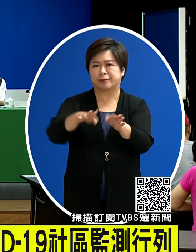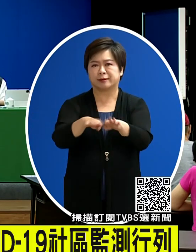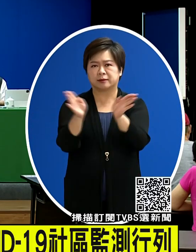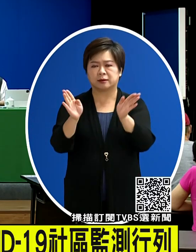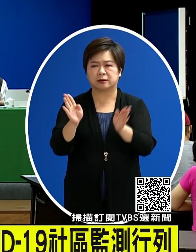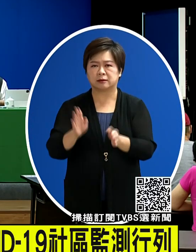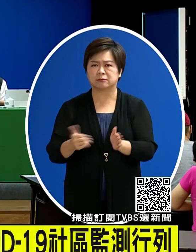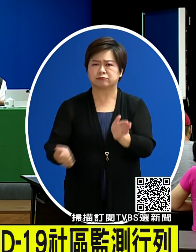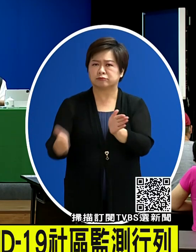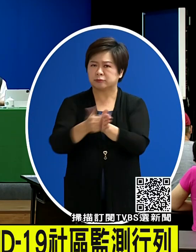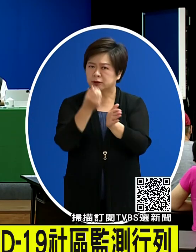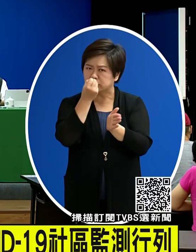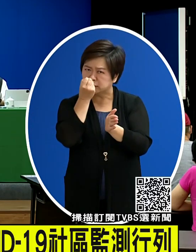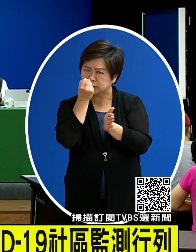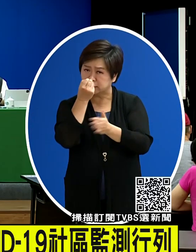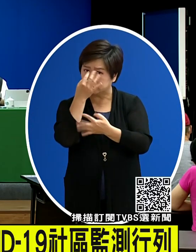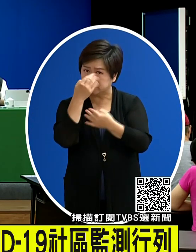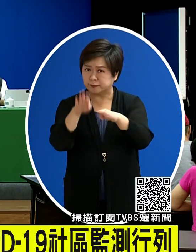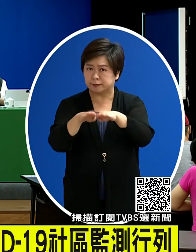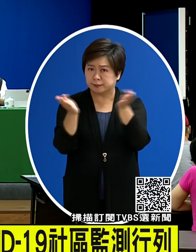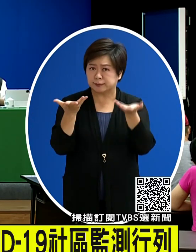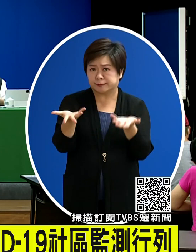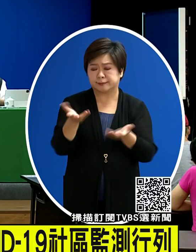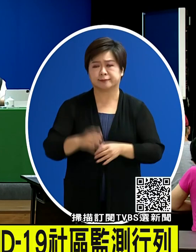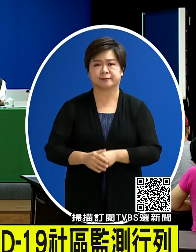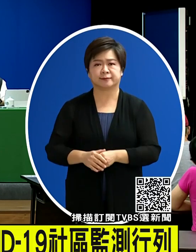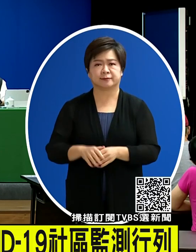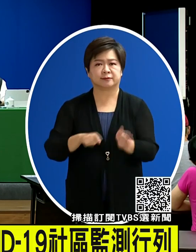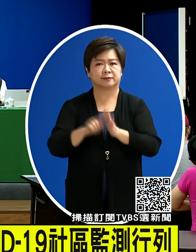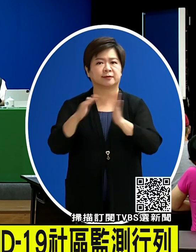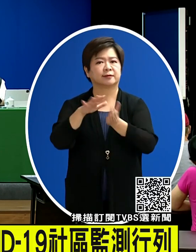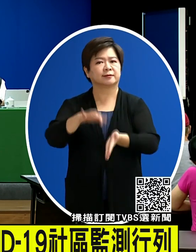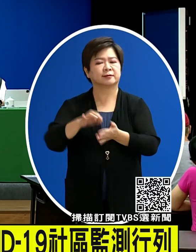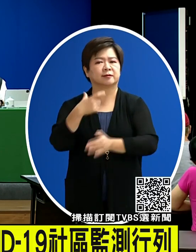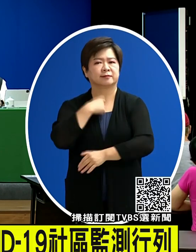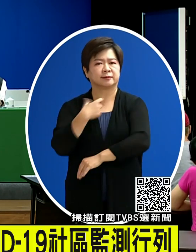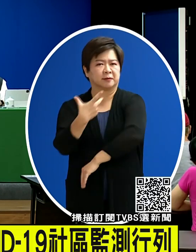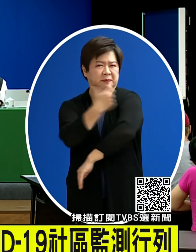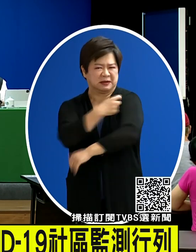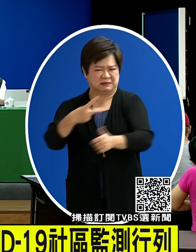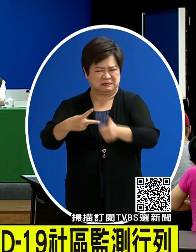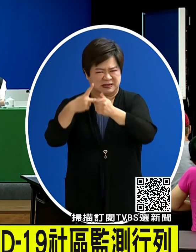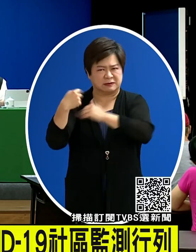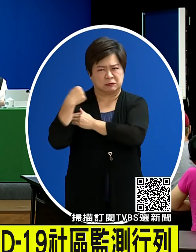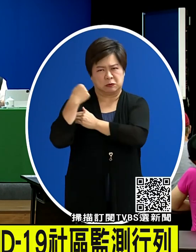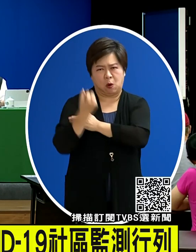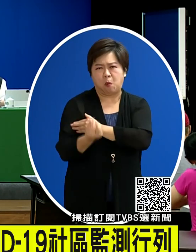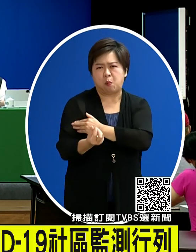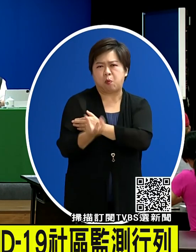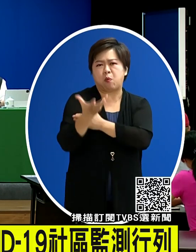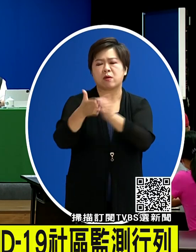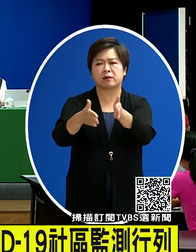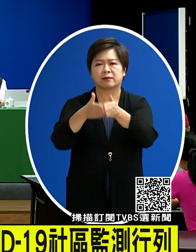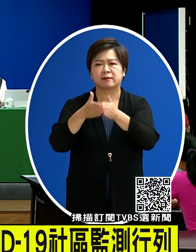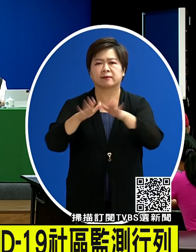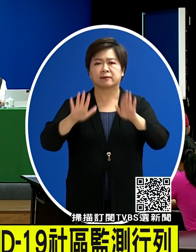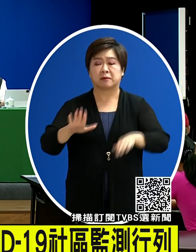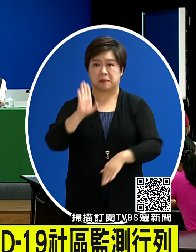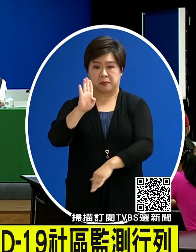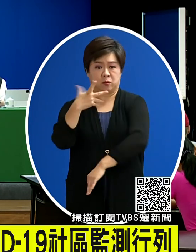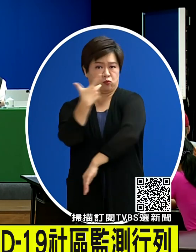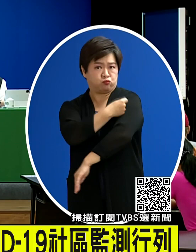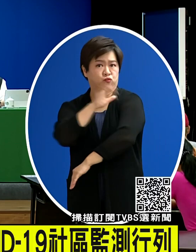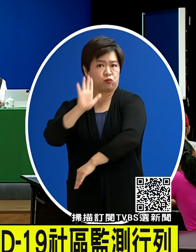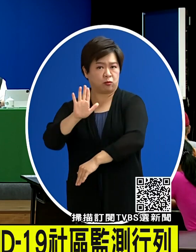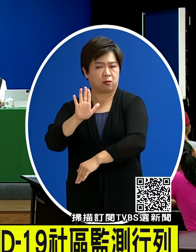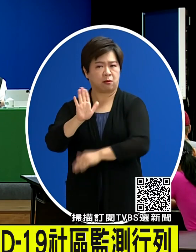开放饮食。第二个要问，有很多专家开始建议说我们应该要拼第二剂的覆盖率，那么因为现在要进来的可能是 BNT， 那么会开